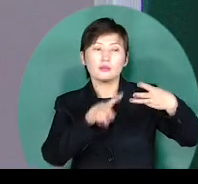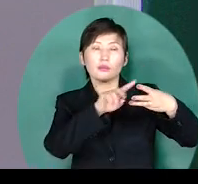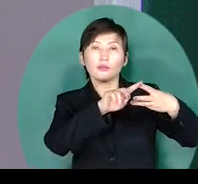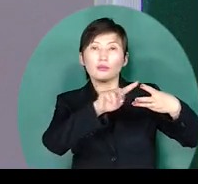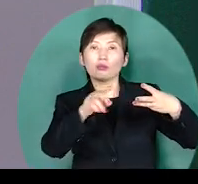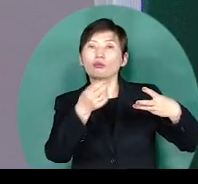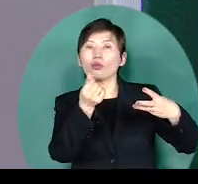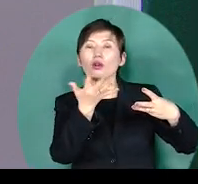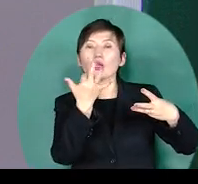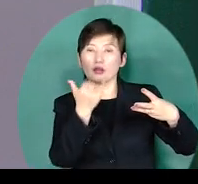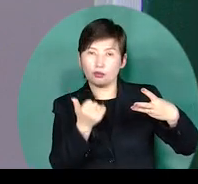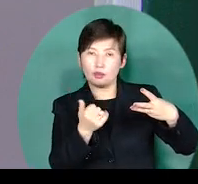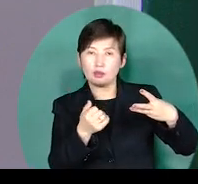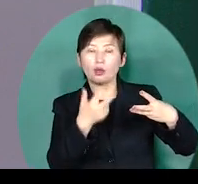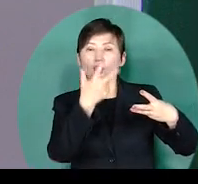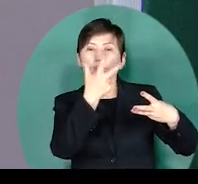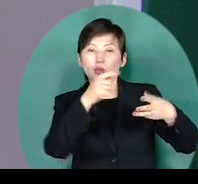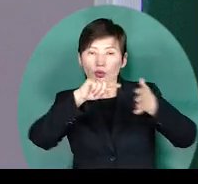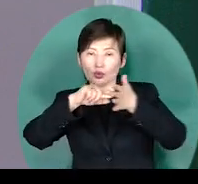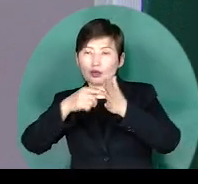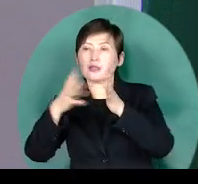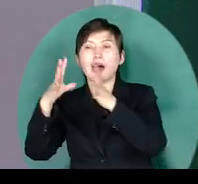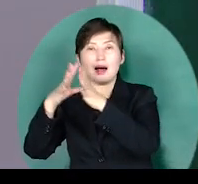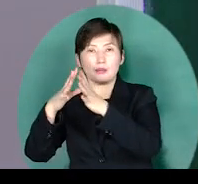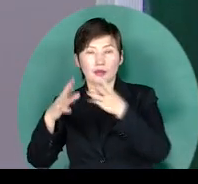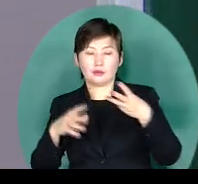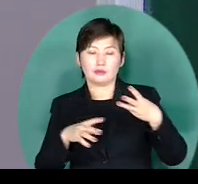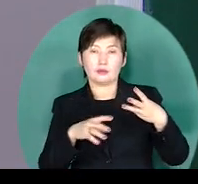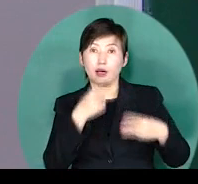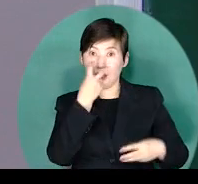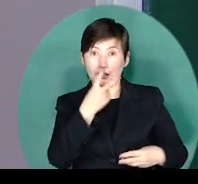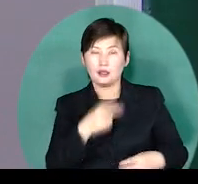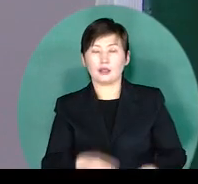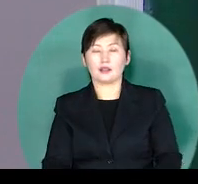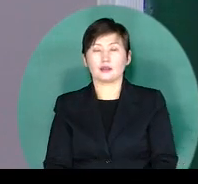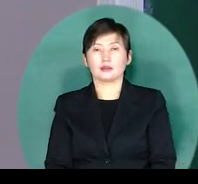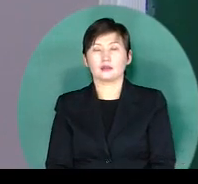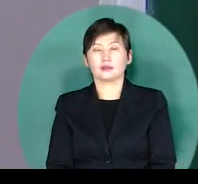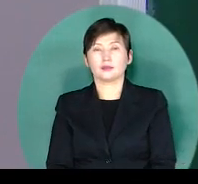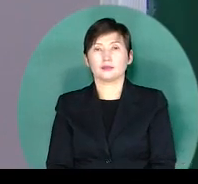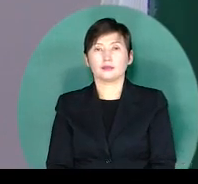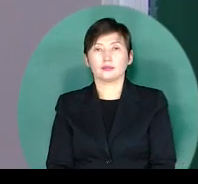вэ? 3 шиг 10 тэй. За, тэгвэл хэрхэн яаж утснаа бүгдээрээ хамтдаа харцгаая.